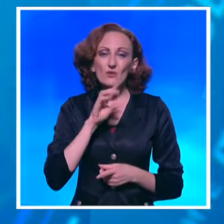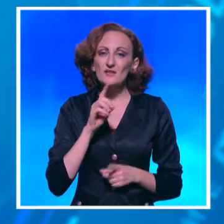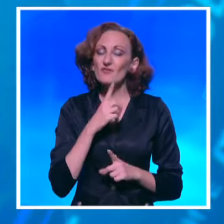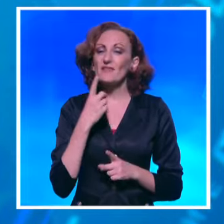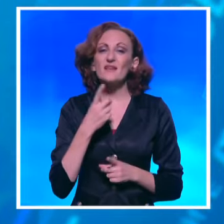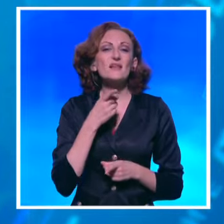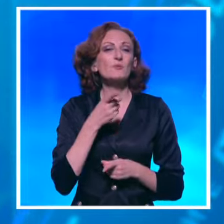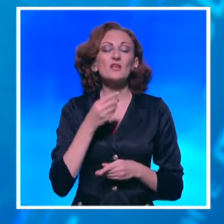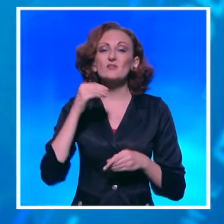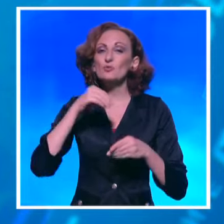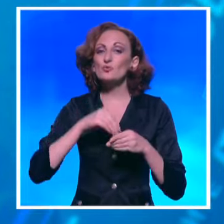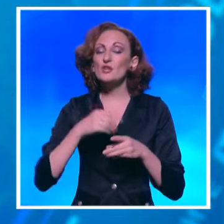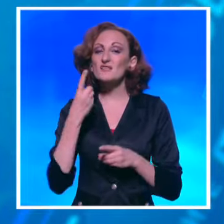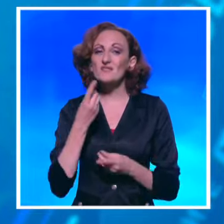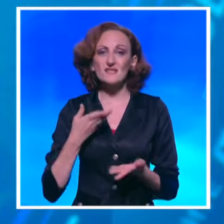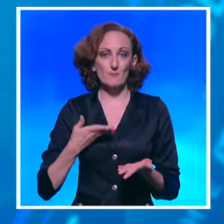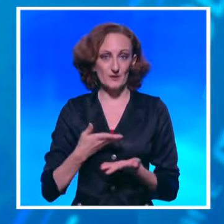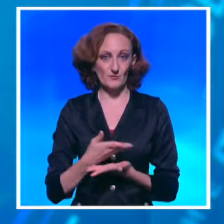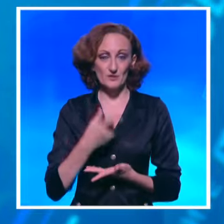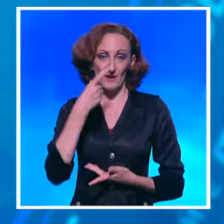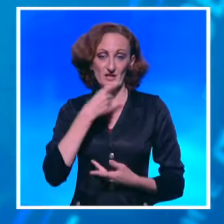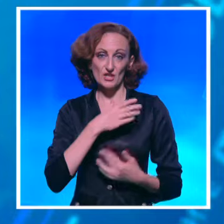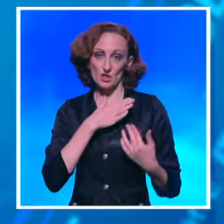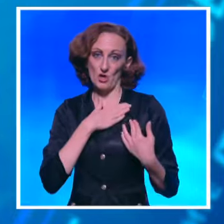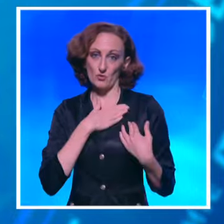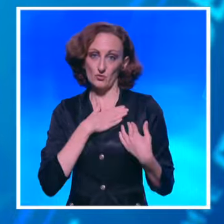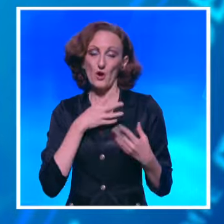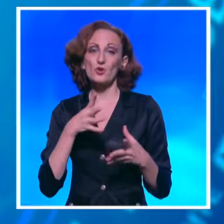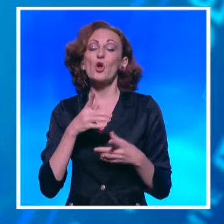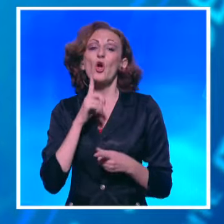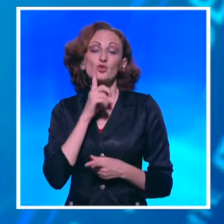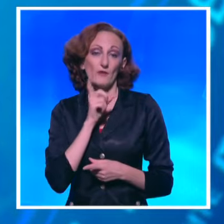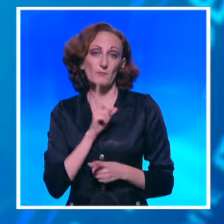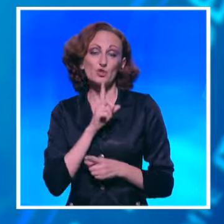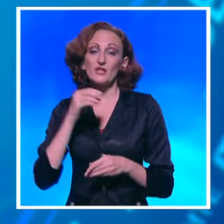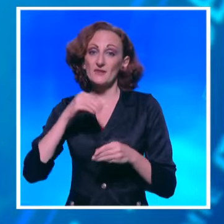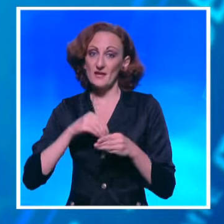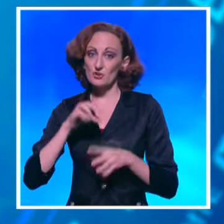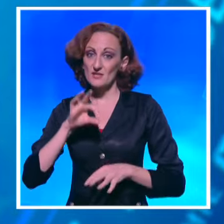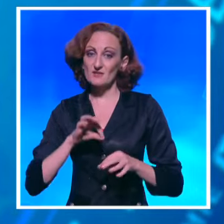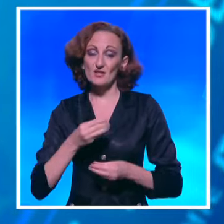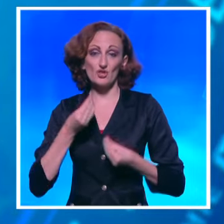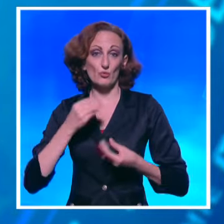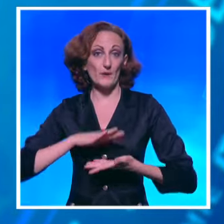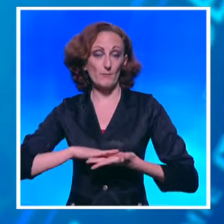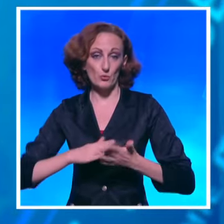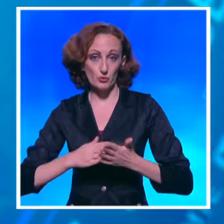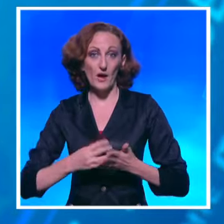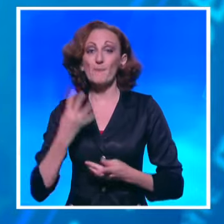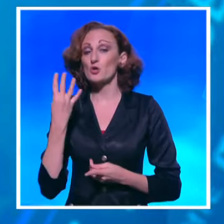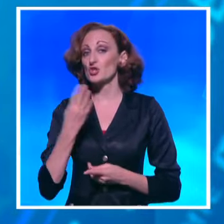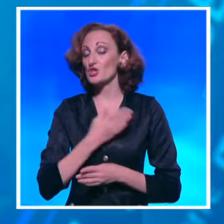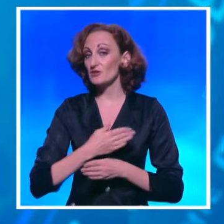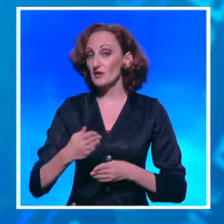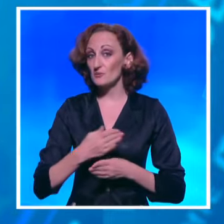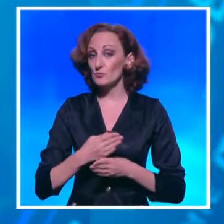за тези, които участват за пръв път, защото то е лична отговорност и човек може и да не е участвал на избори и да е добре подготвен, а може да съм от четвъртите подред и все още да не е прочел